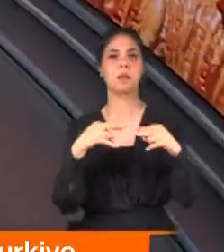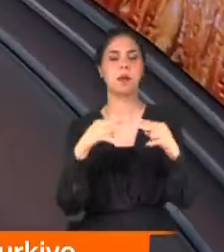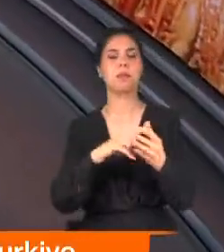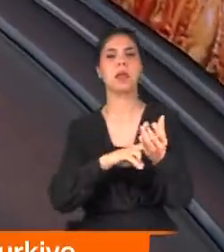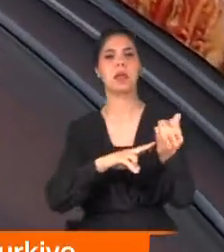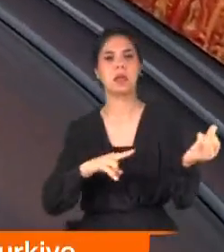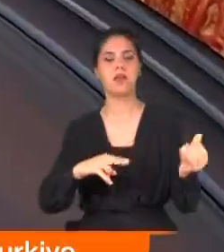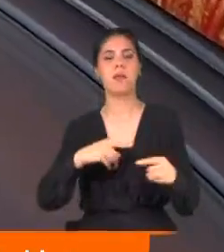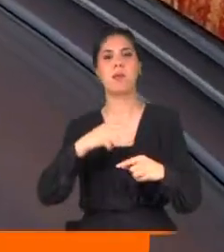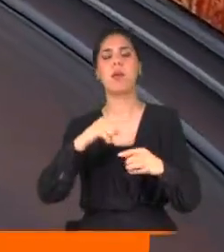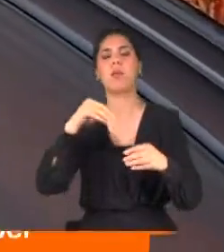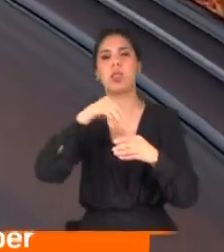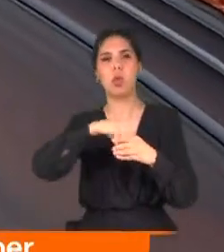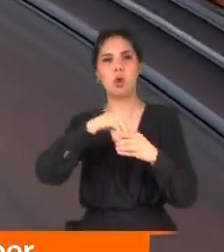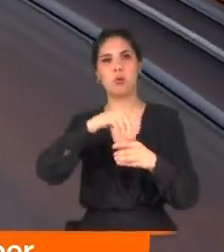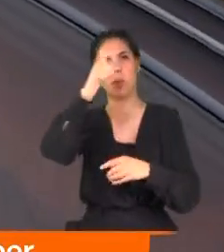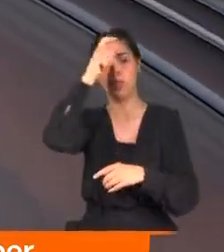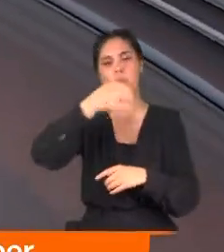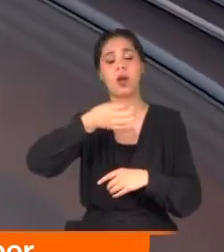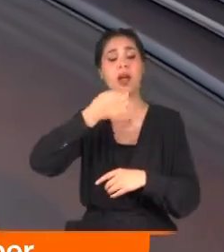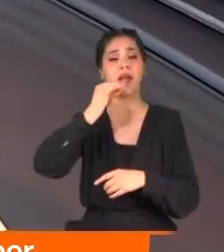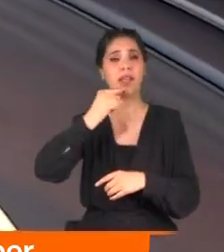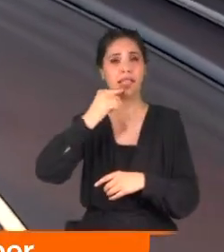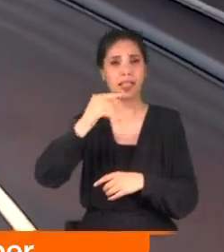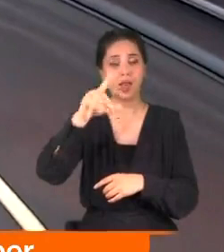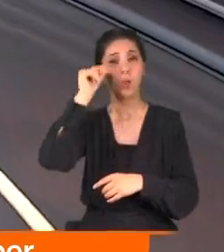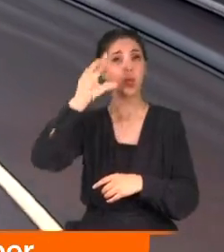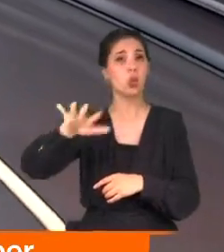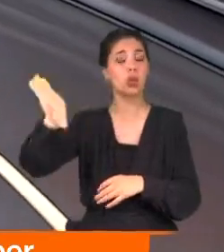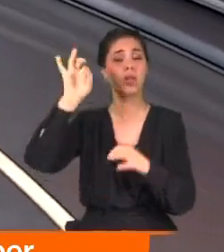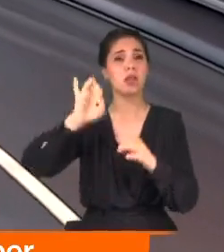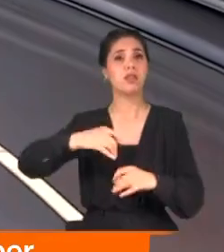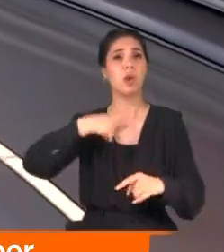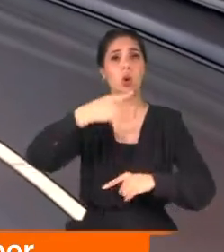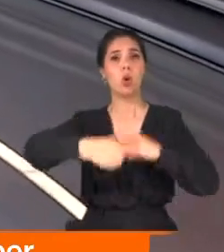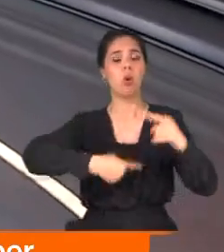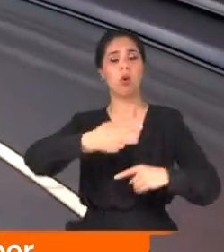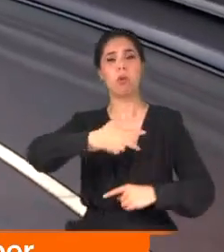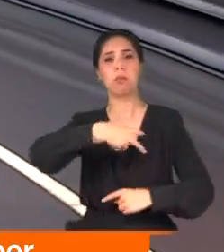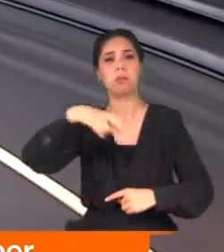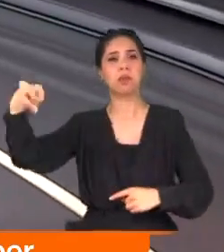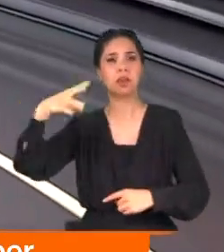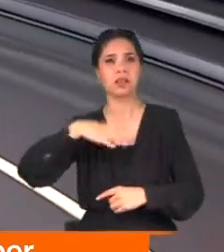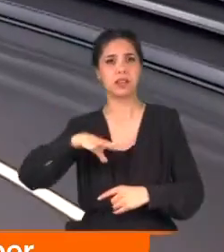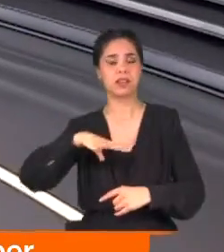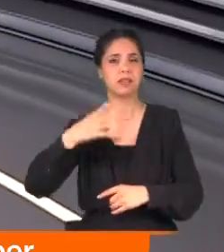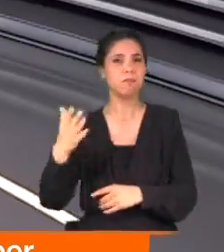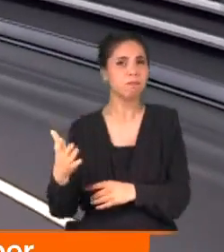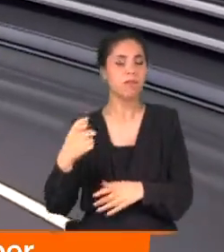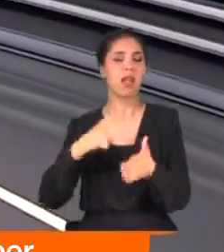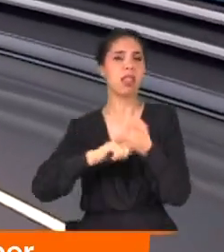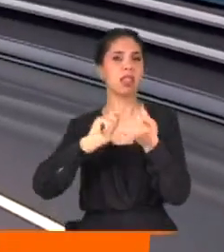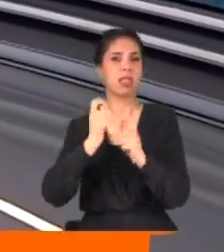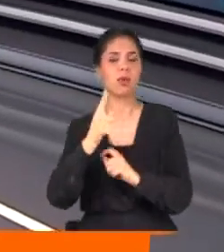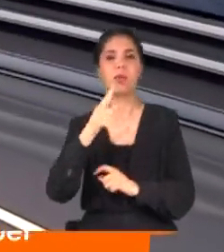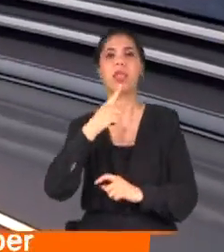Baklava, kebap, dolma, Türk kahvesi derken Yunanlar şimdi de kokoreçimize sahiplendi. Adına kokoreçsi dediler. Hem